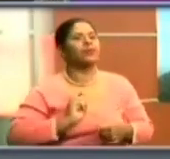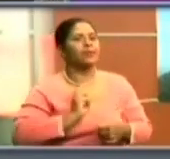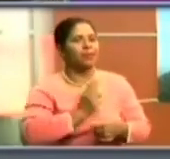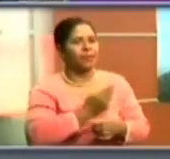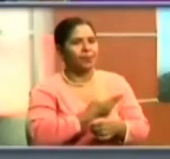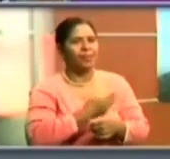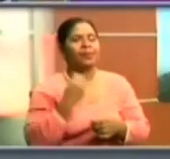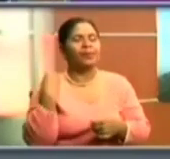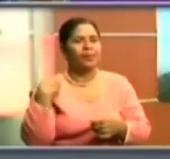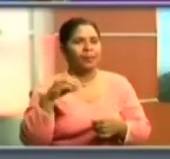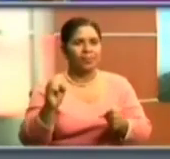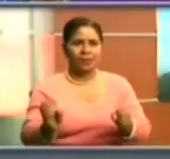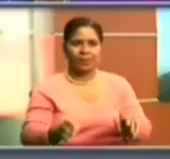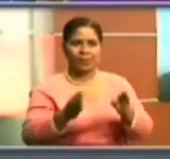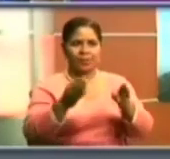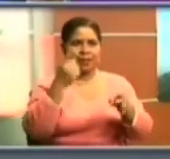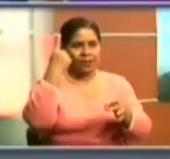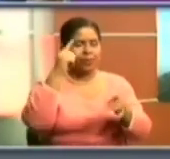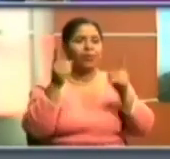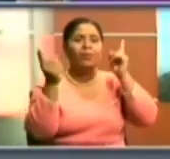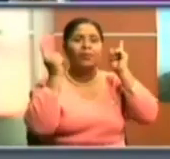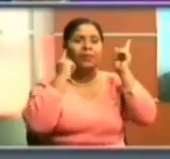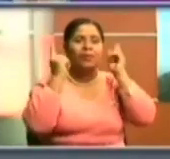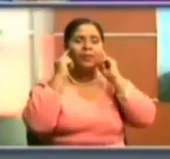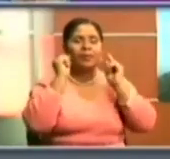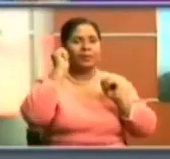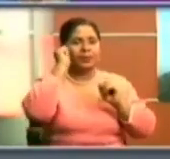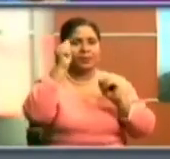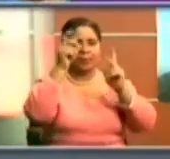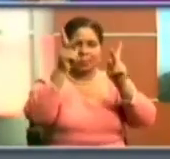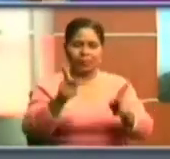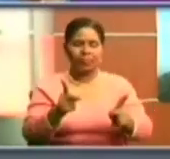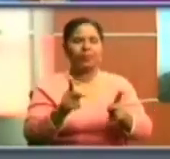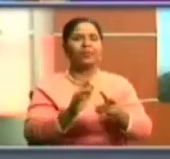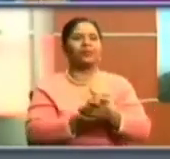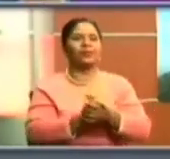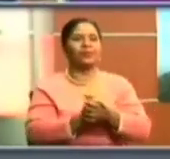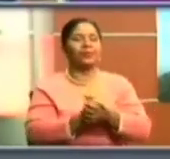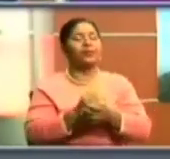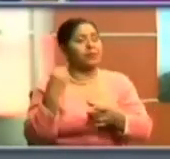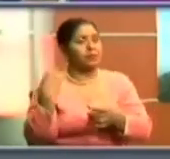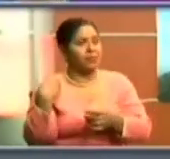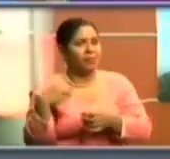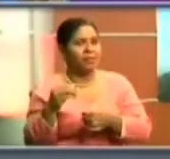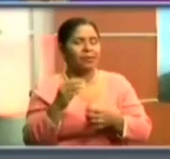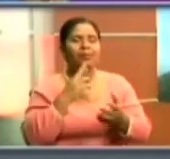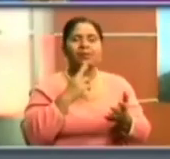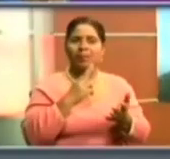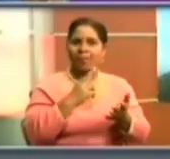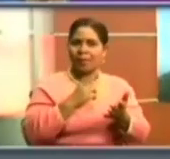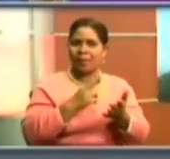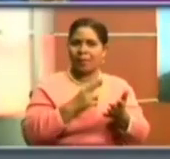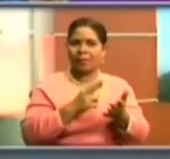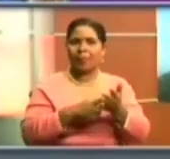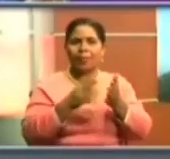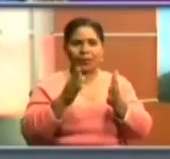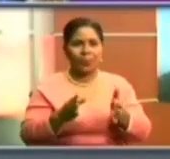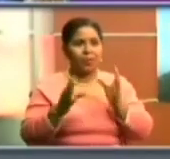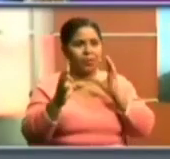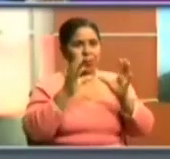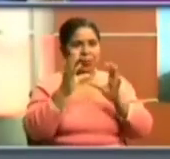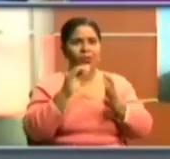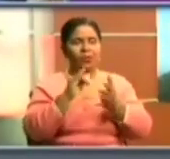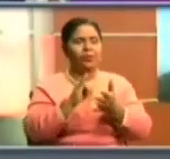nous avons une opportunité pour nous tendre chaque séparément. Et nous avons un rapporteur de la commission qui